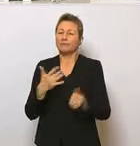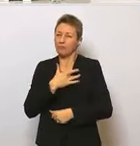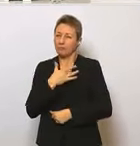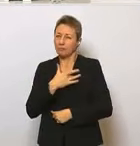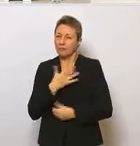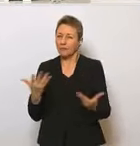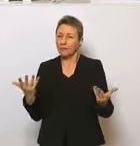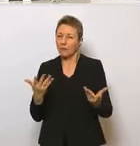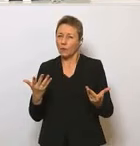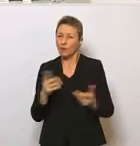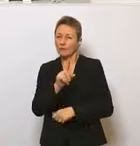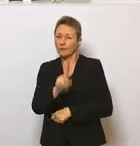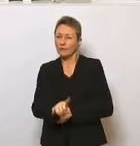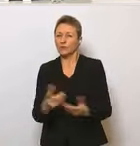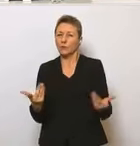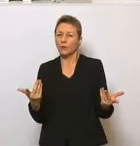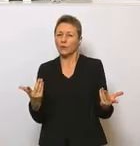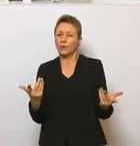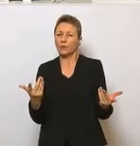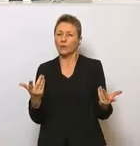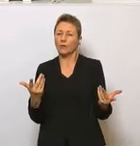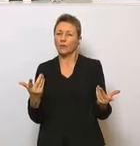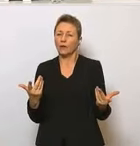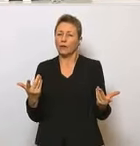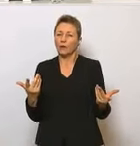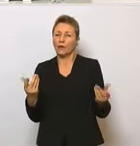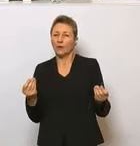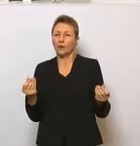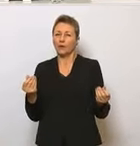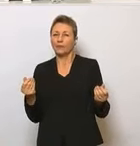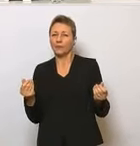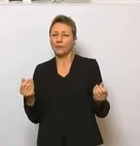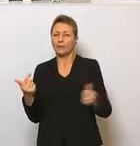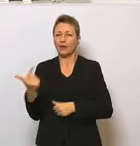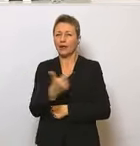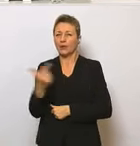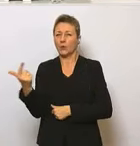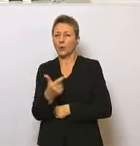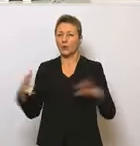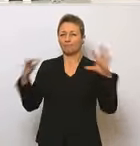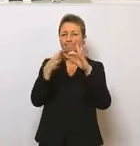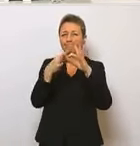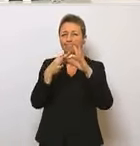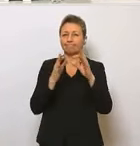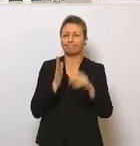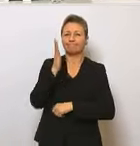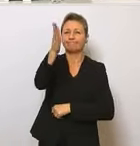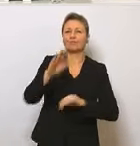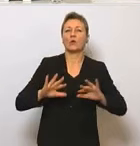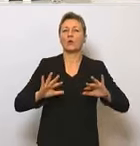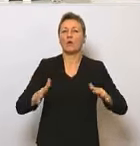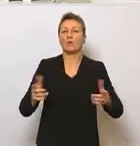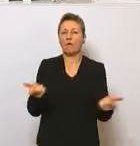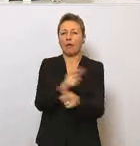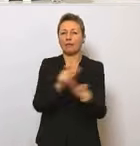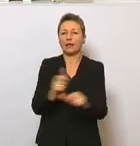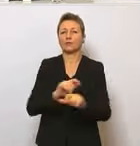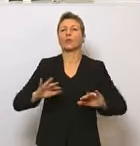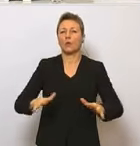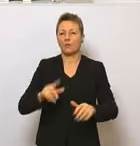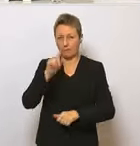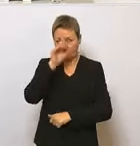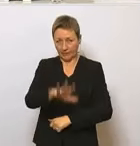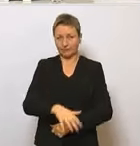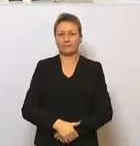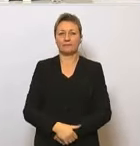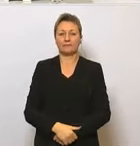m'intéresse beaucoup et qui je crois est très importante, c'est comment est-ce que vous voyez l'interaction entre ces deux instruments dans le futur. À vous.